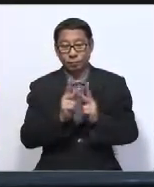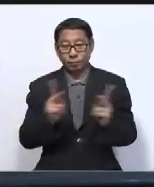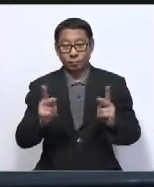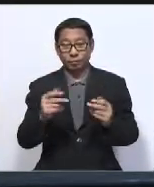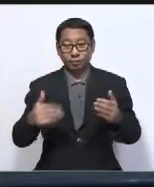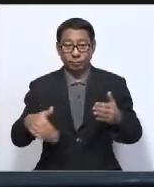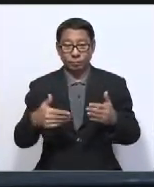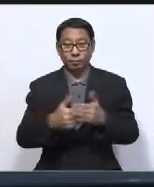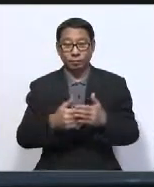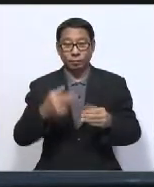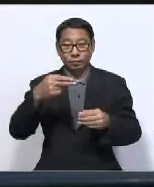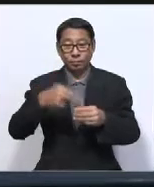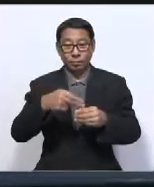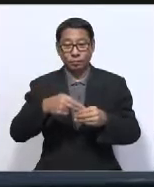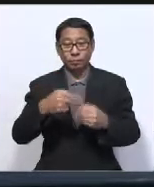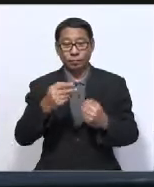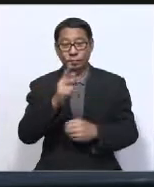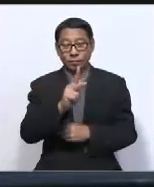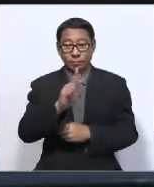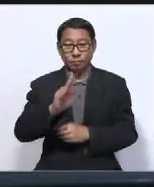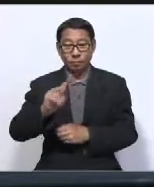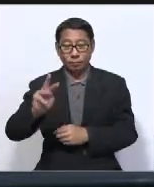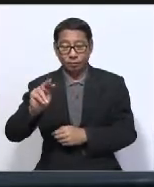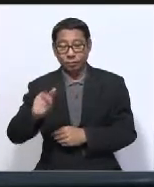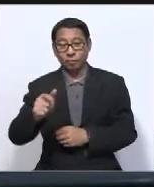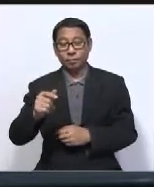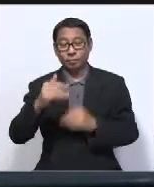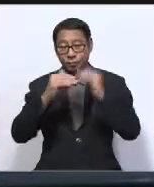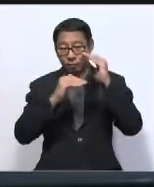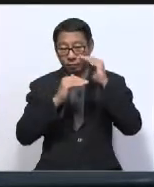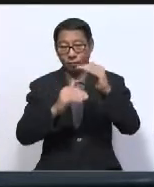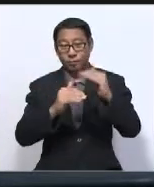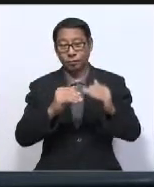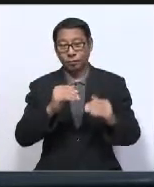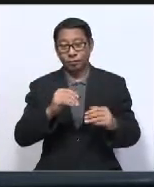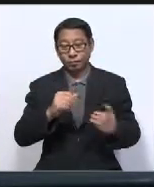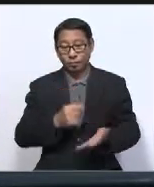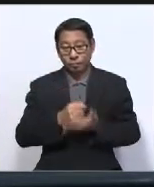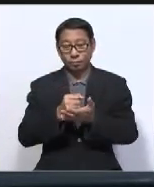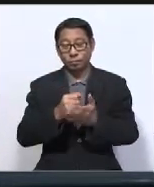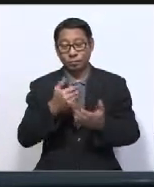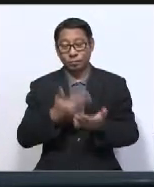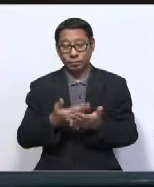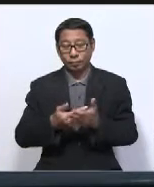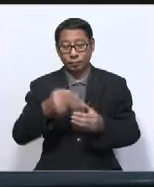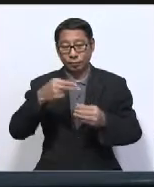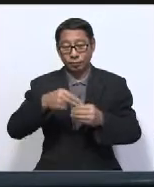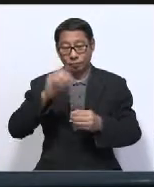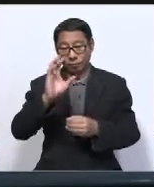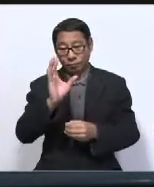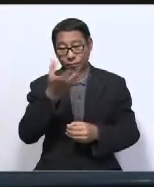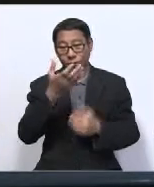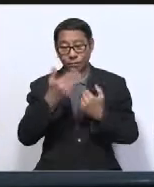ริหารนโยบายพลังงานหรือว่ากบง.นะคะเพื่อเป็นการกำหนดมาตรการบรรเทาผลกระทบจากราคาน้ำมันโลกที่ต